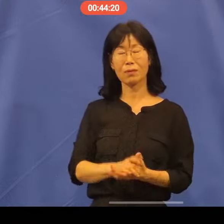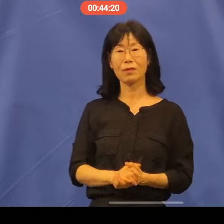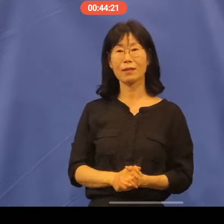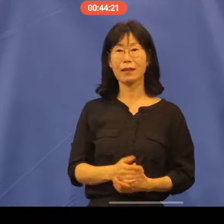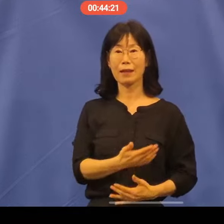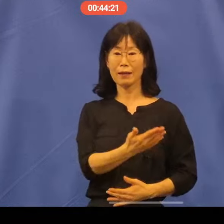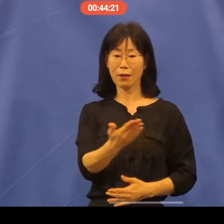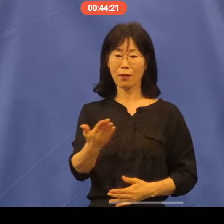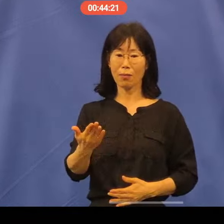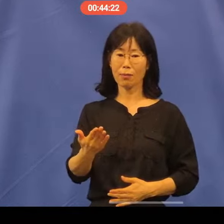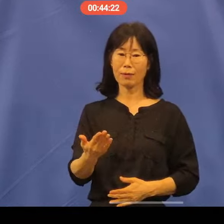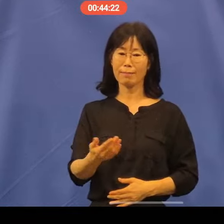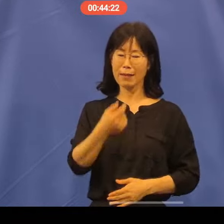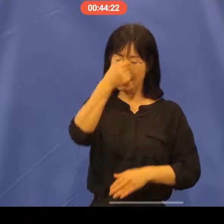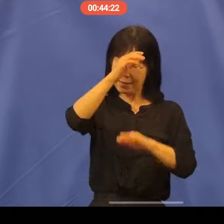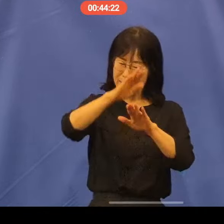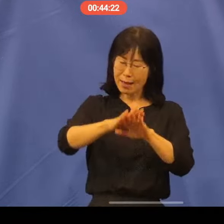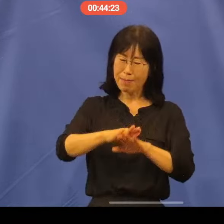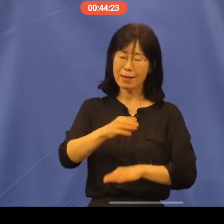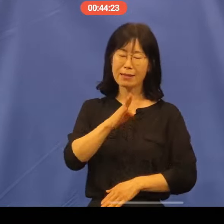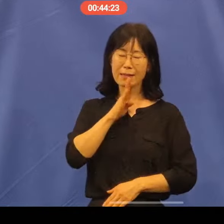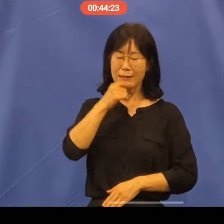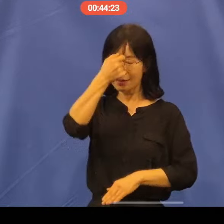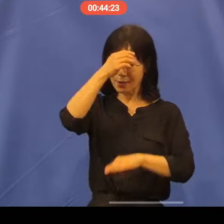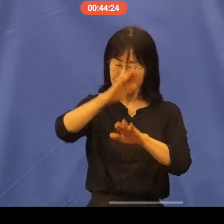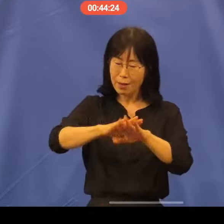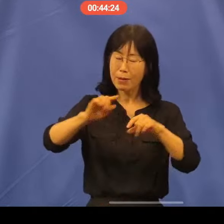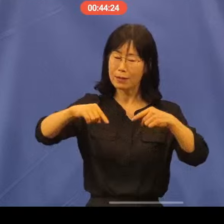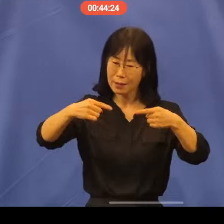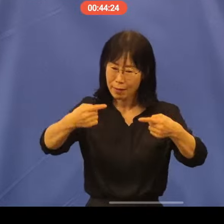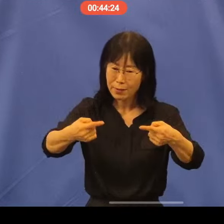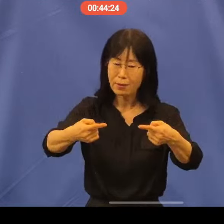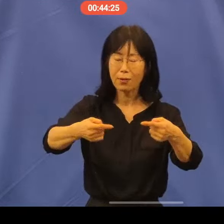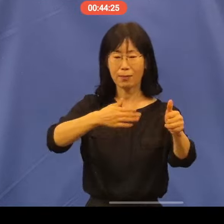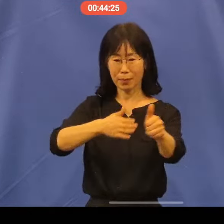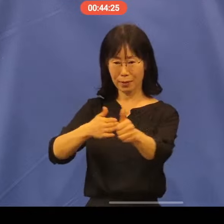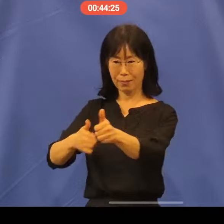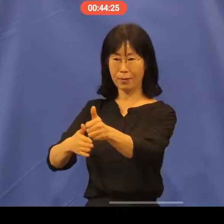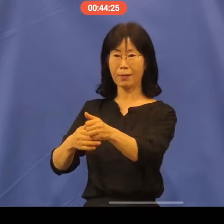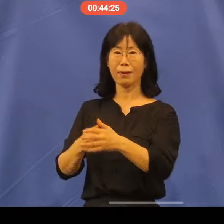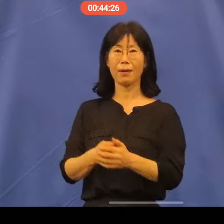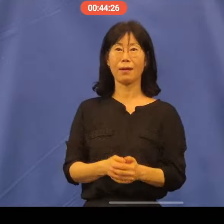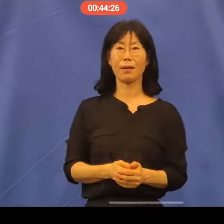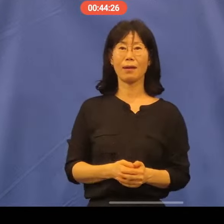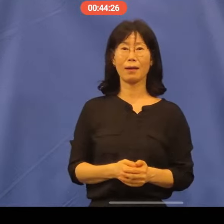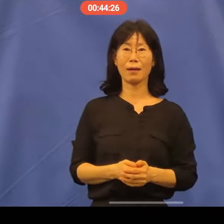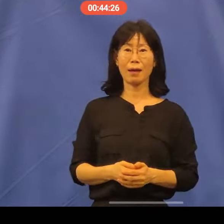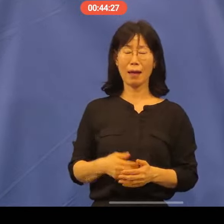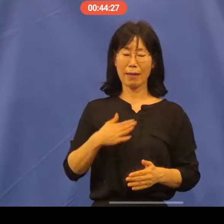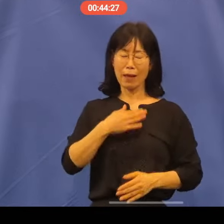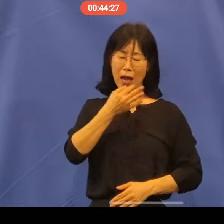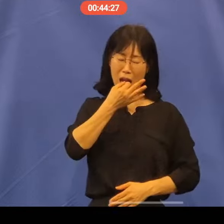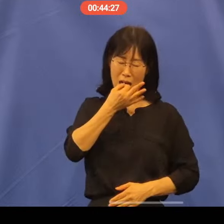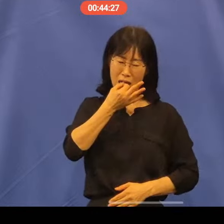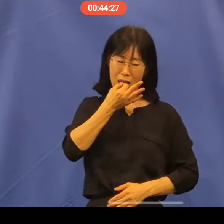여러분, 우리는 계속 예배를 붙잡아야 합니다. 죄로 인하여 예배가 망가진 거예요. 육신을 쫓는, 육신을 위해 사는 자.